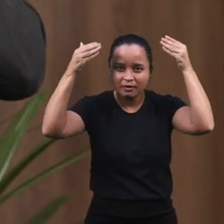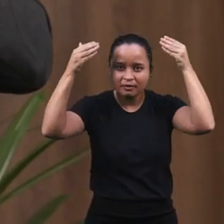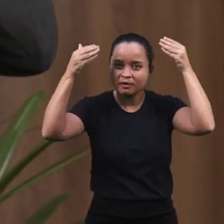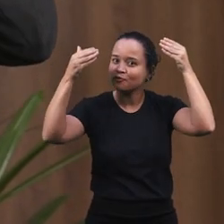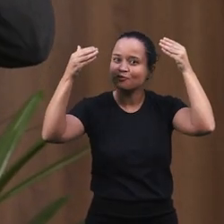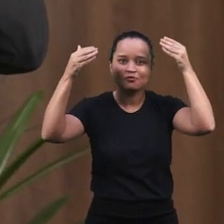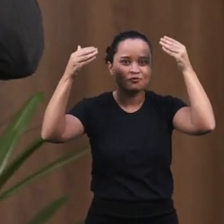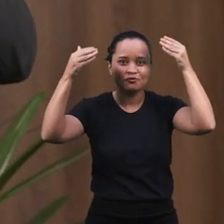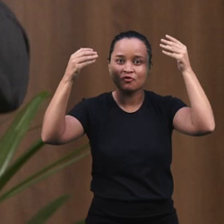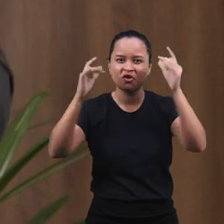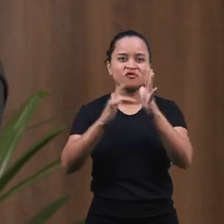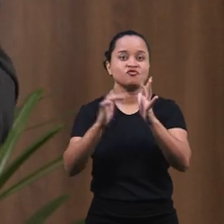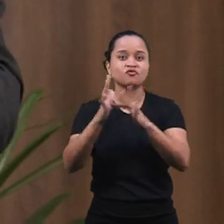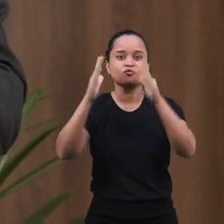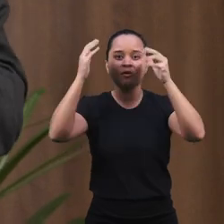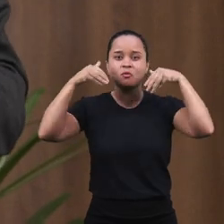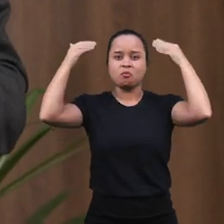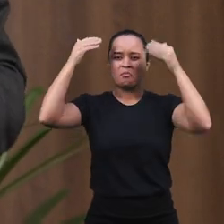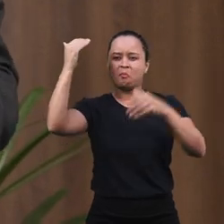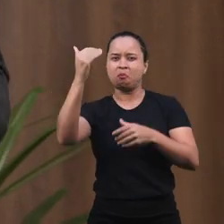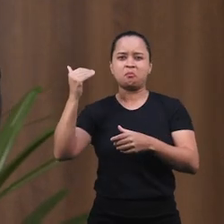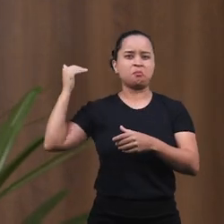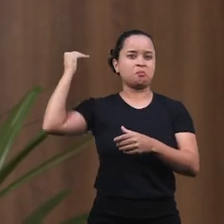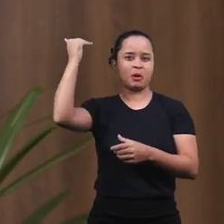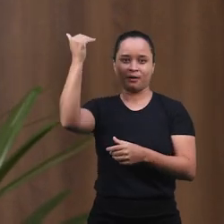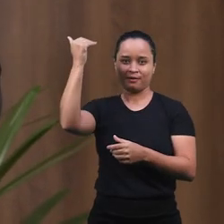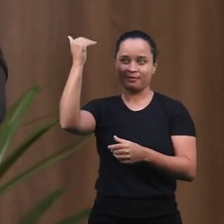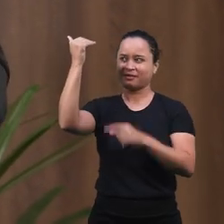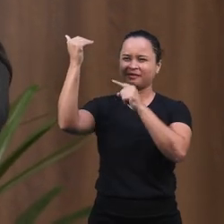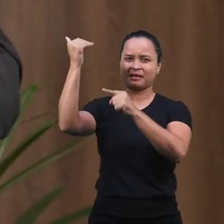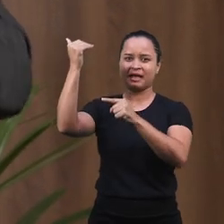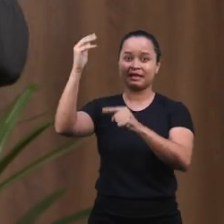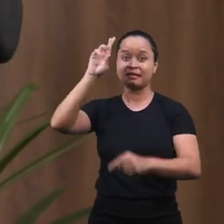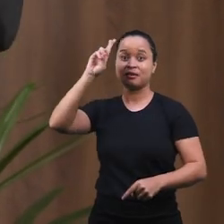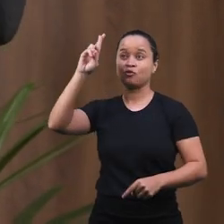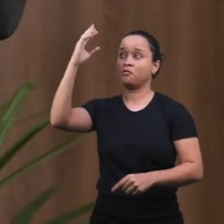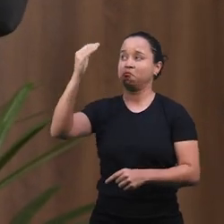Jésus, c'est le roi des rois, Seigneur des seigneurs.